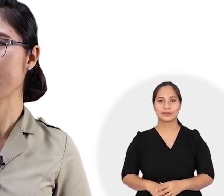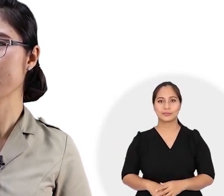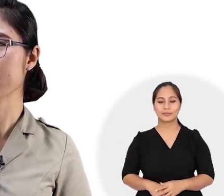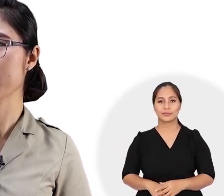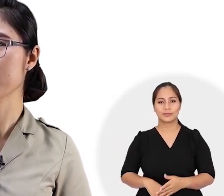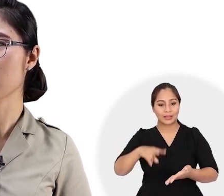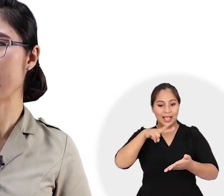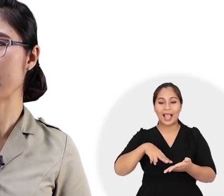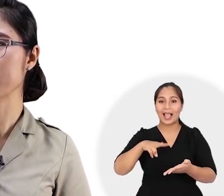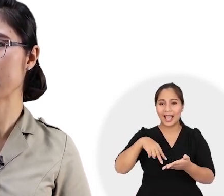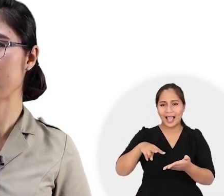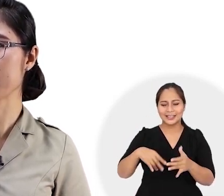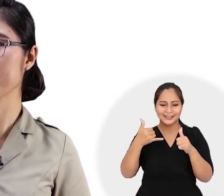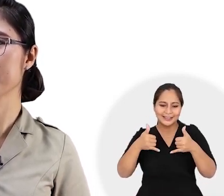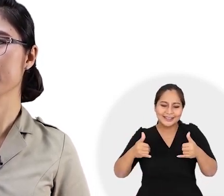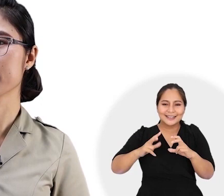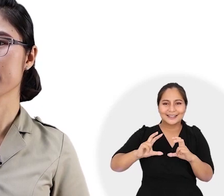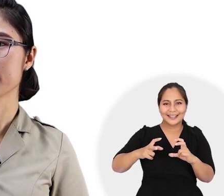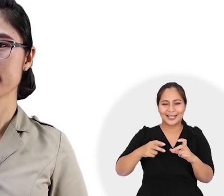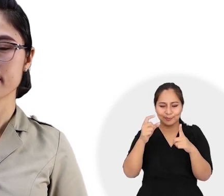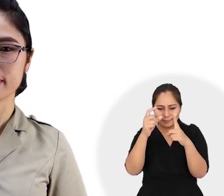อันและลิ้นเกมซอกหาคำศัพ